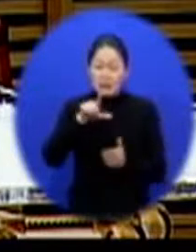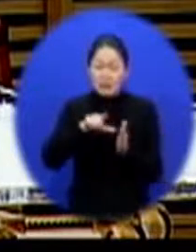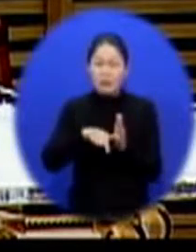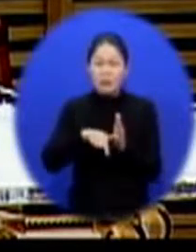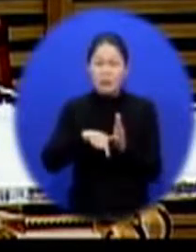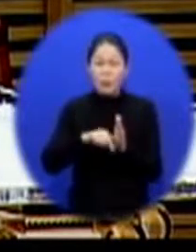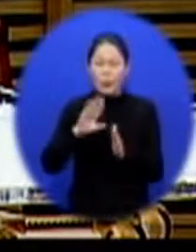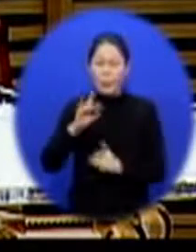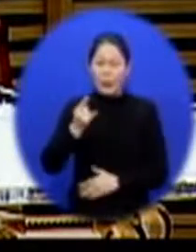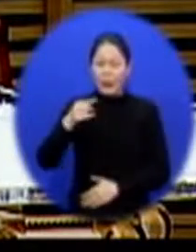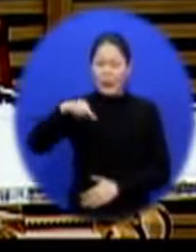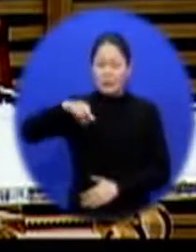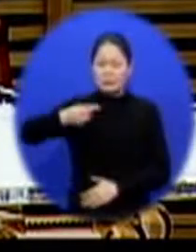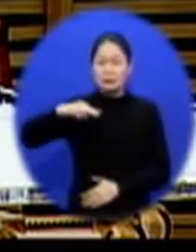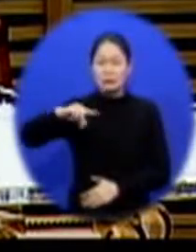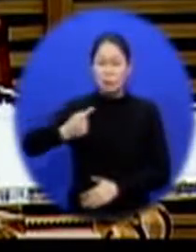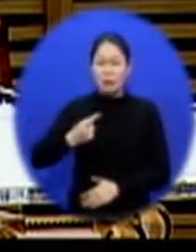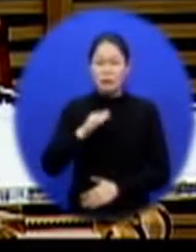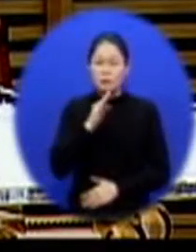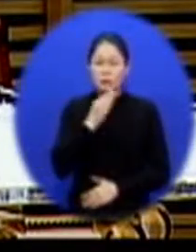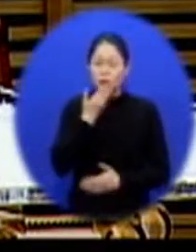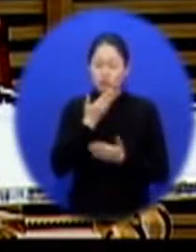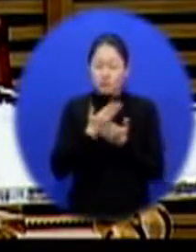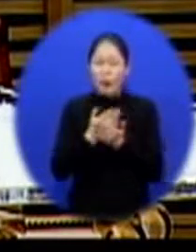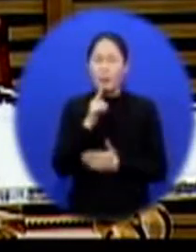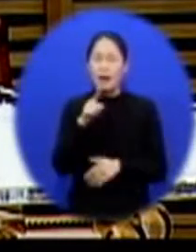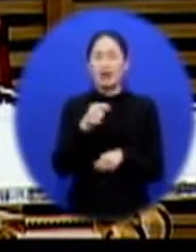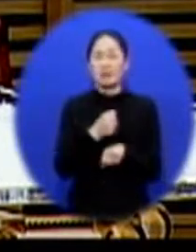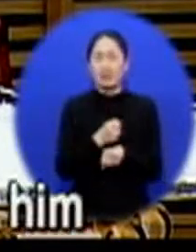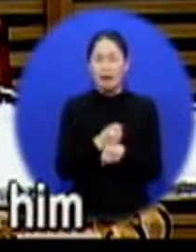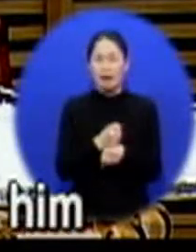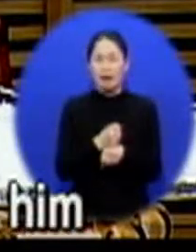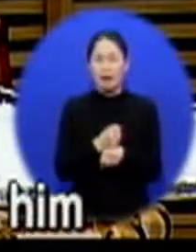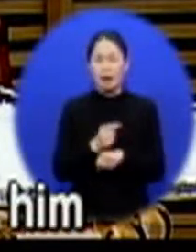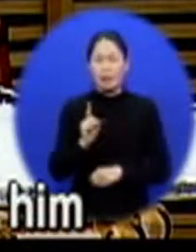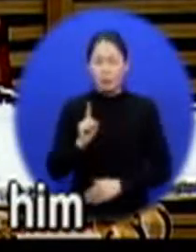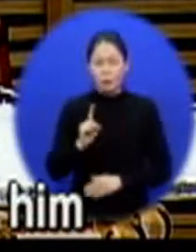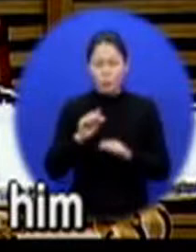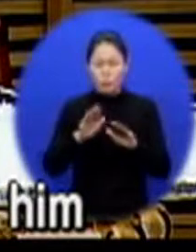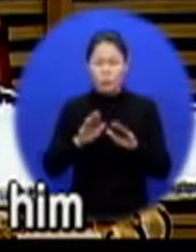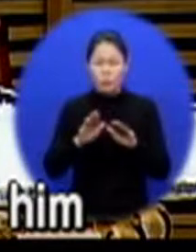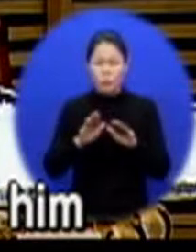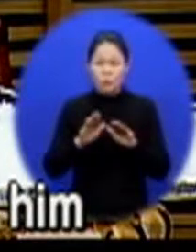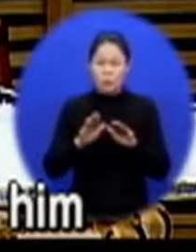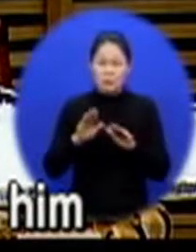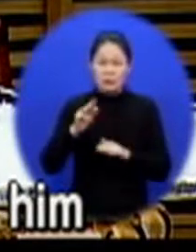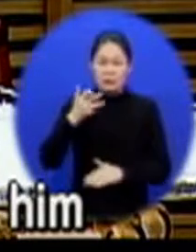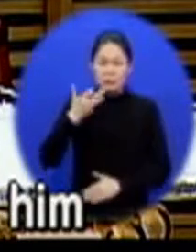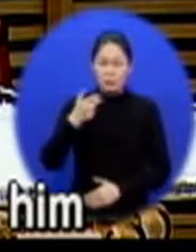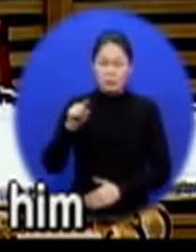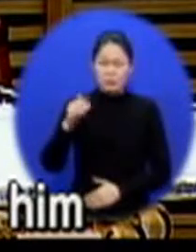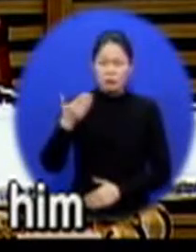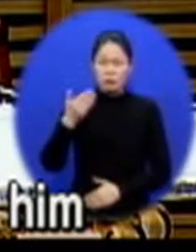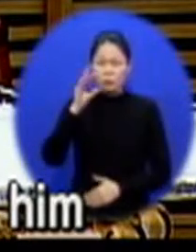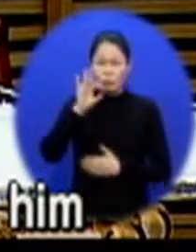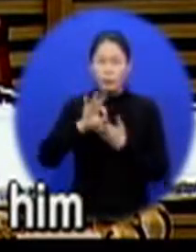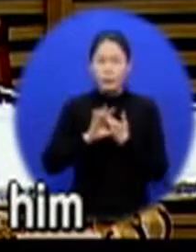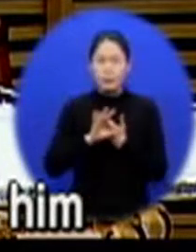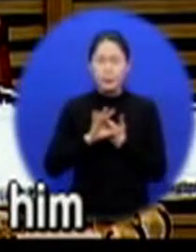배스 도가 아주 중요한 말씀을 마약을 합니다 여기 18절 19절에 보면